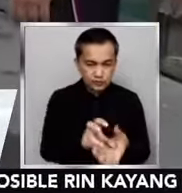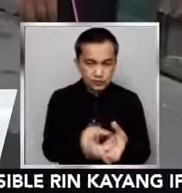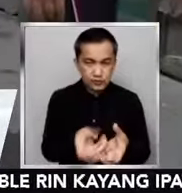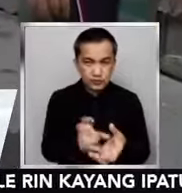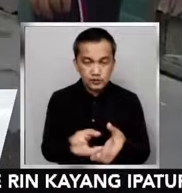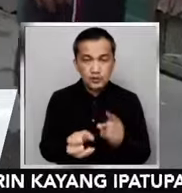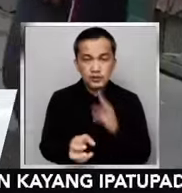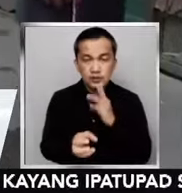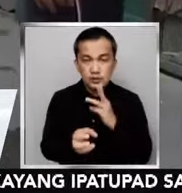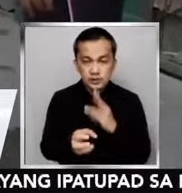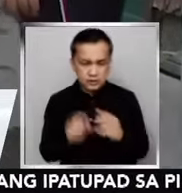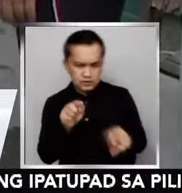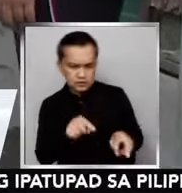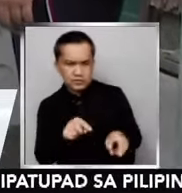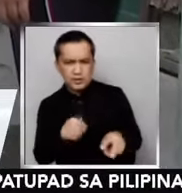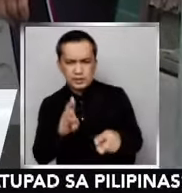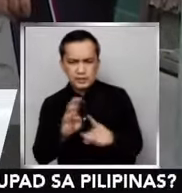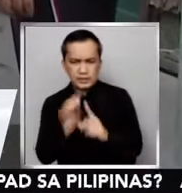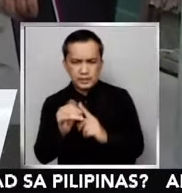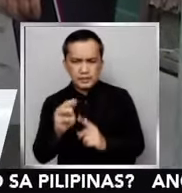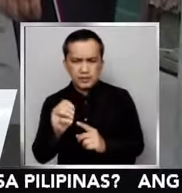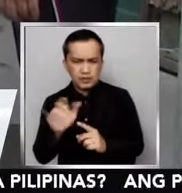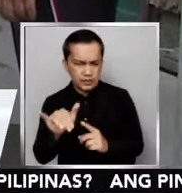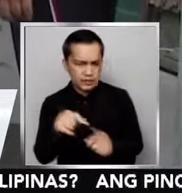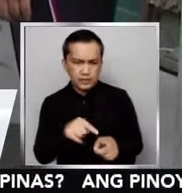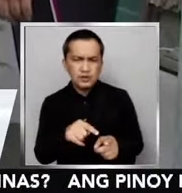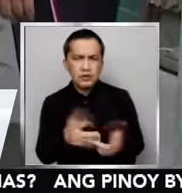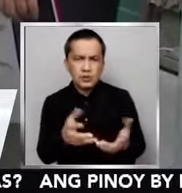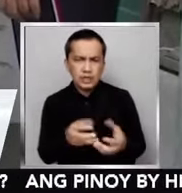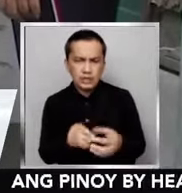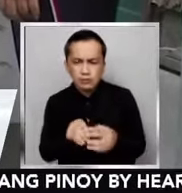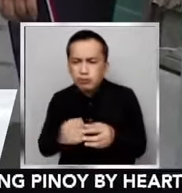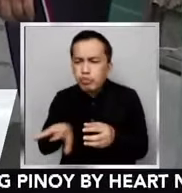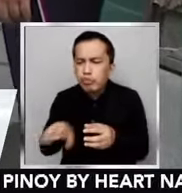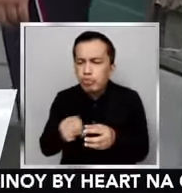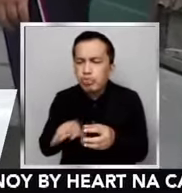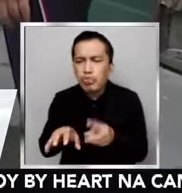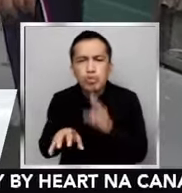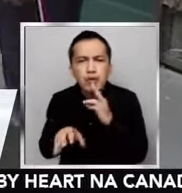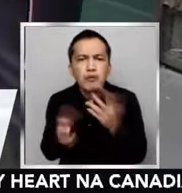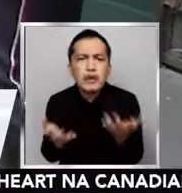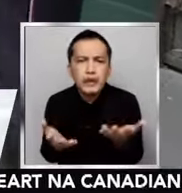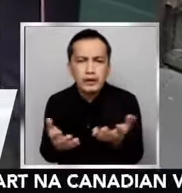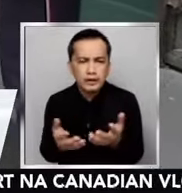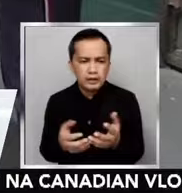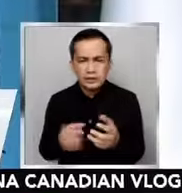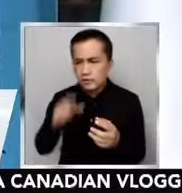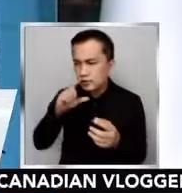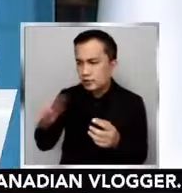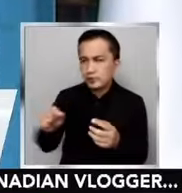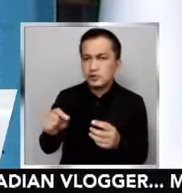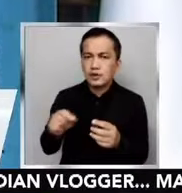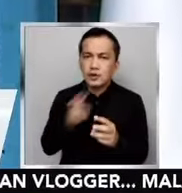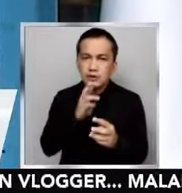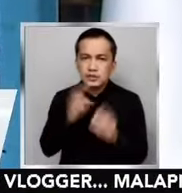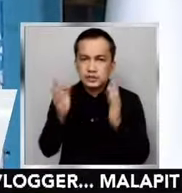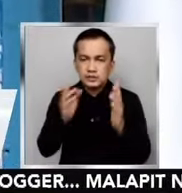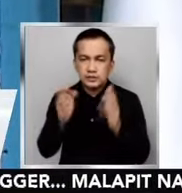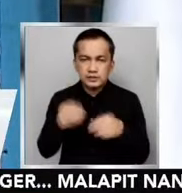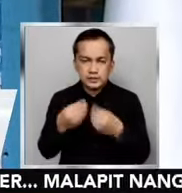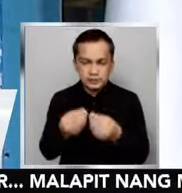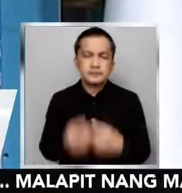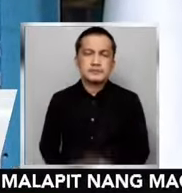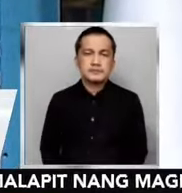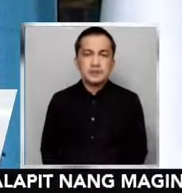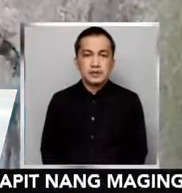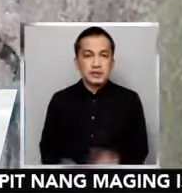Barangay mauhay na halos wala n mailabas na tubig kaya ire-report sa water service provider Ganon pa man may